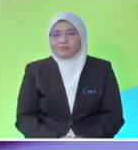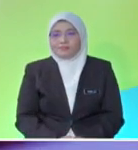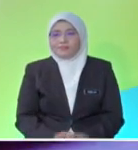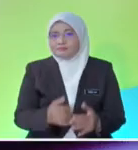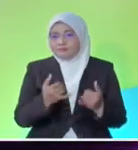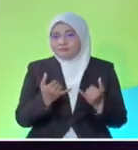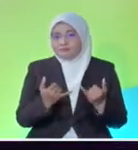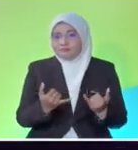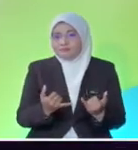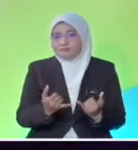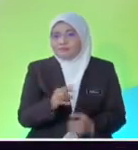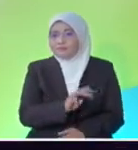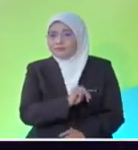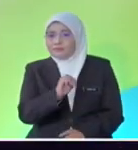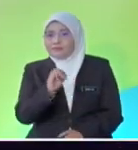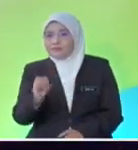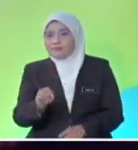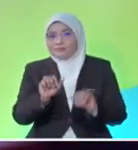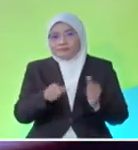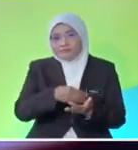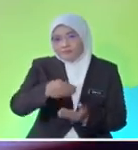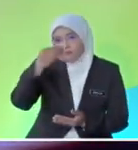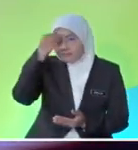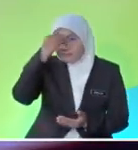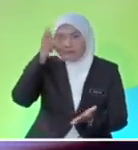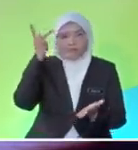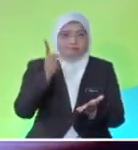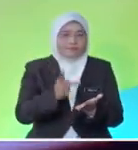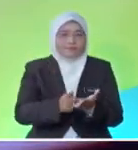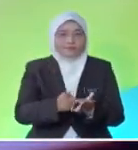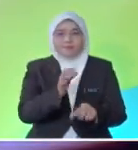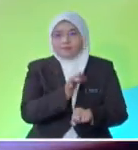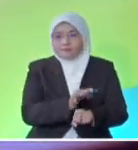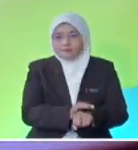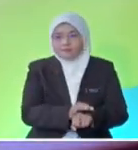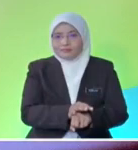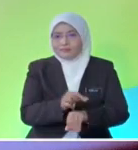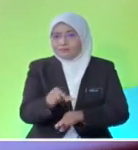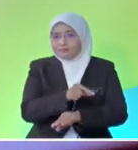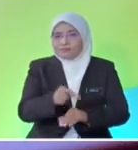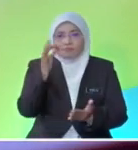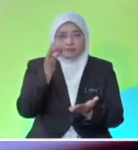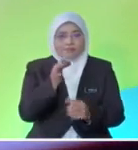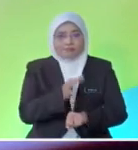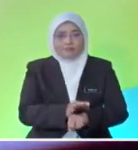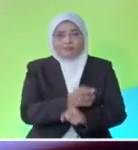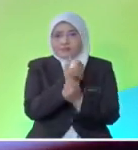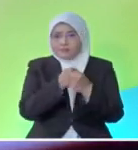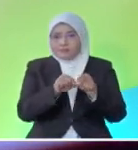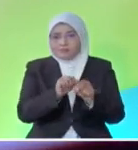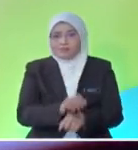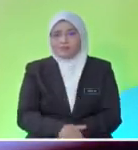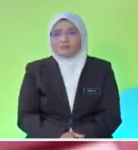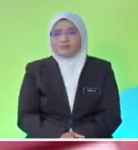jam menggunakan jam yang kita buat ni. Wow. Cuba Nisa tunjukkan pukul 6. Pukul 6 maknanya